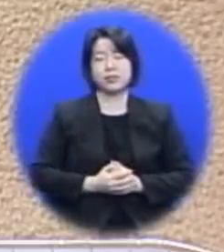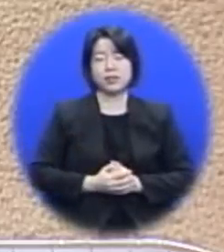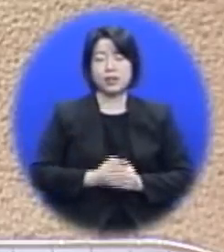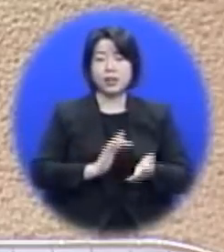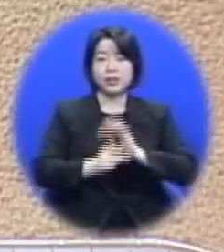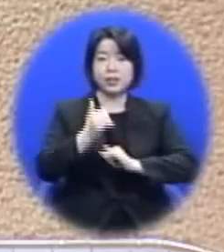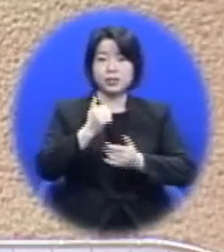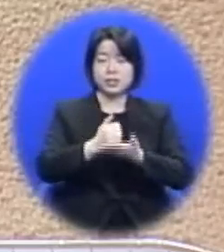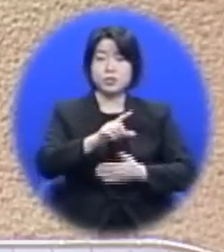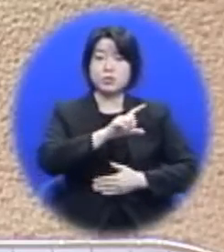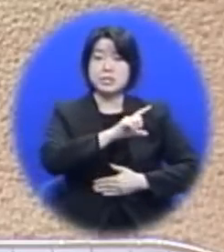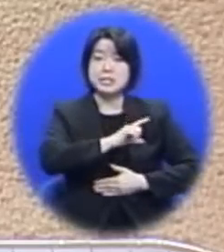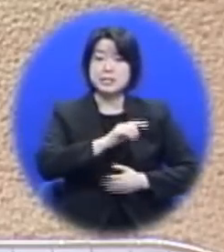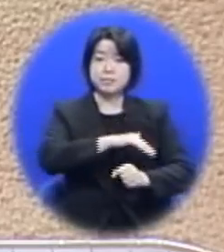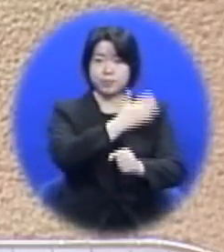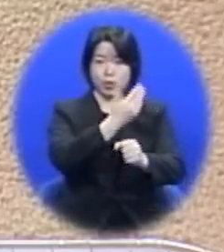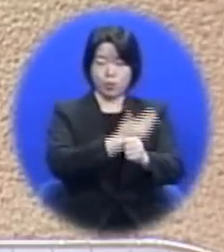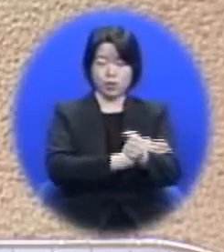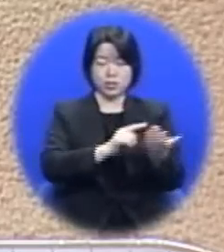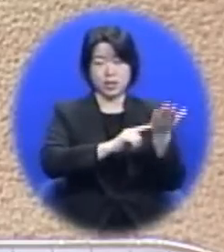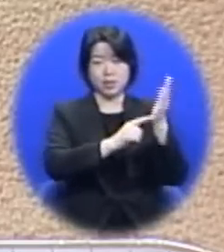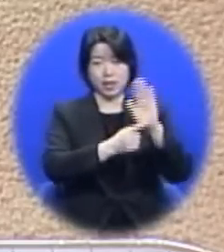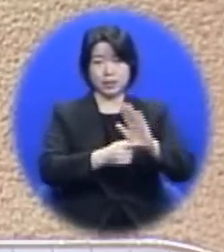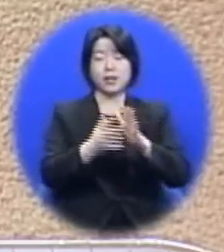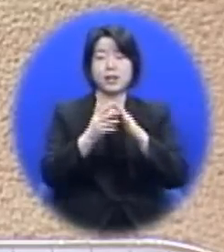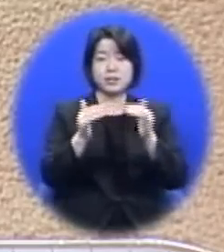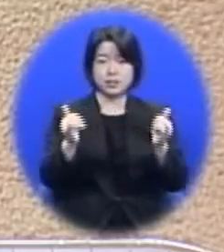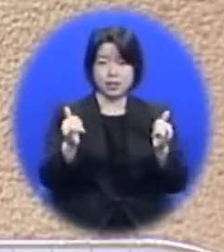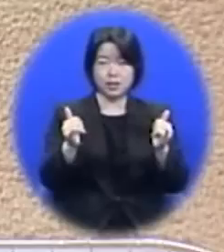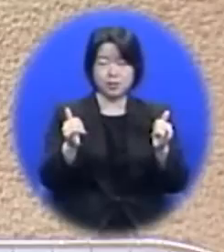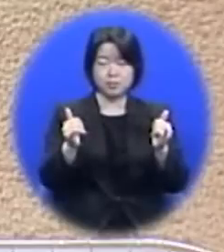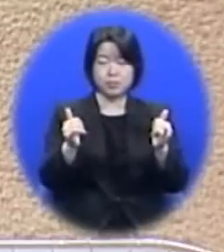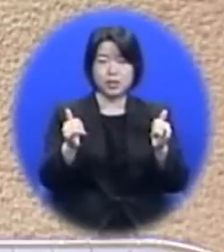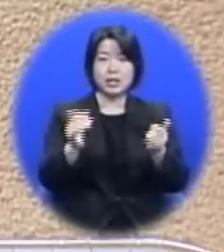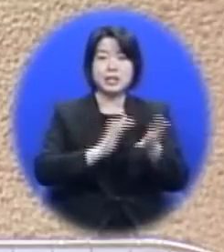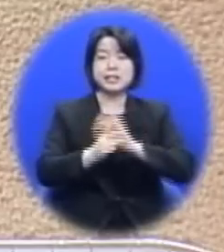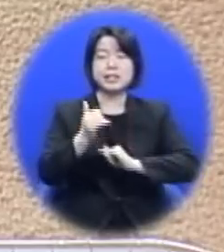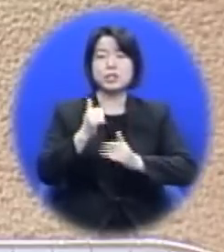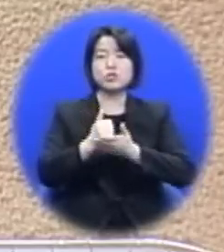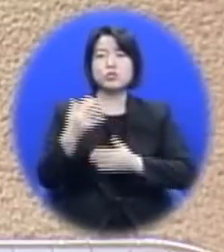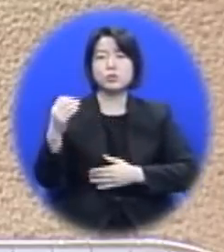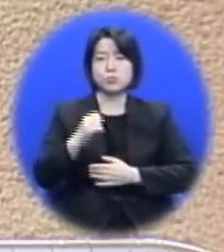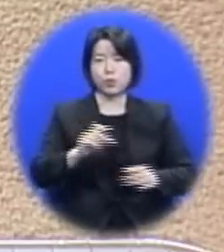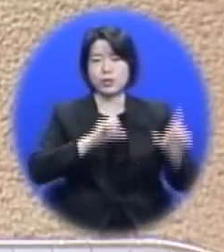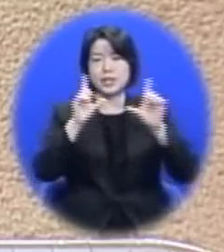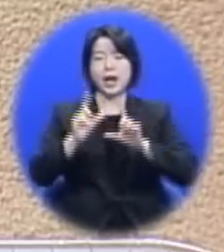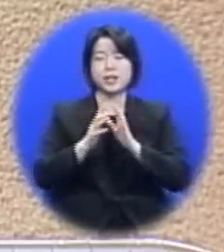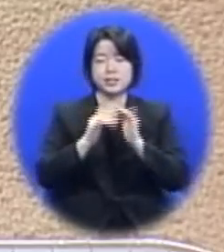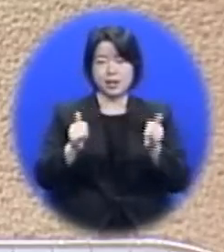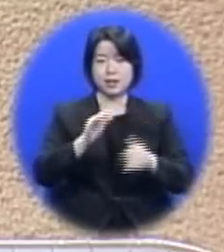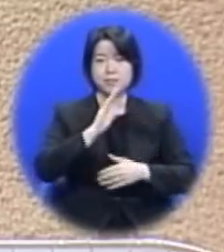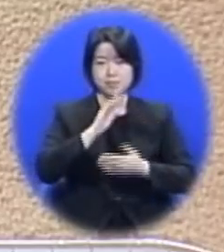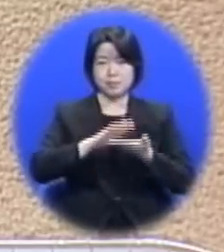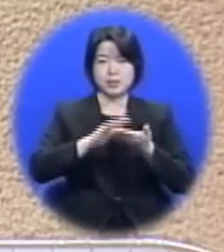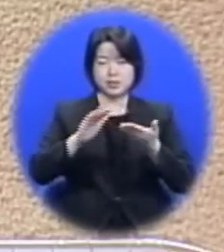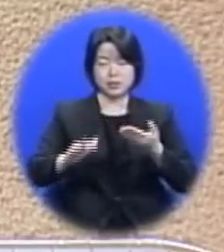예수님의 이름에 권세가 나타나는 사람은 예수님으로 사는 사람인 것입니다. 그래서